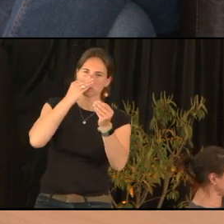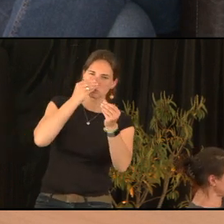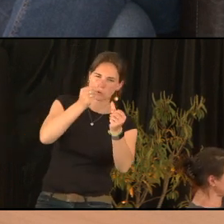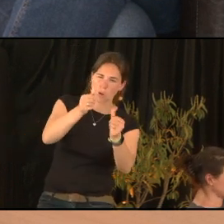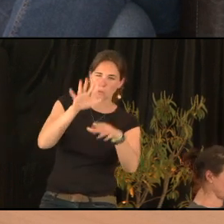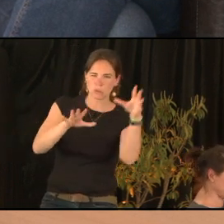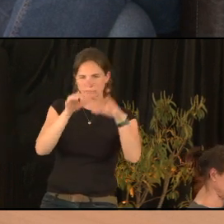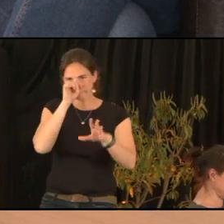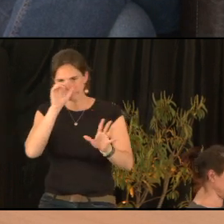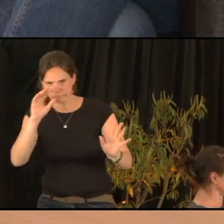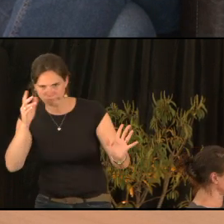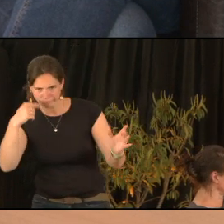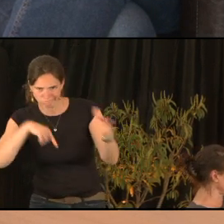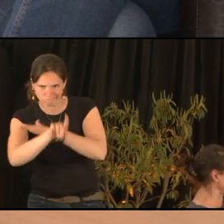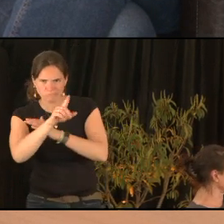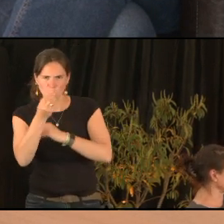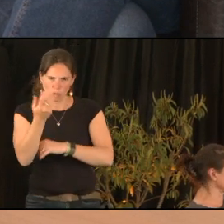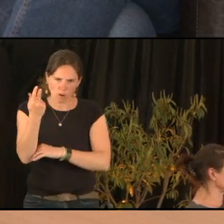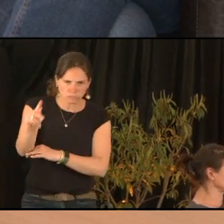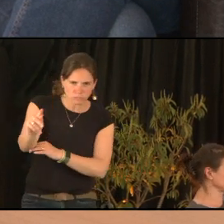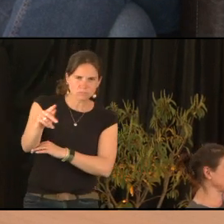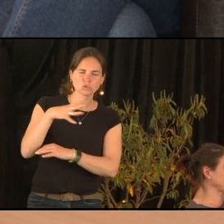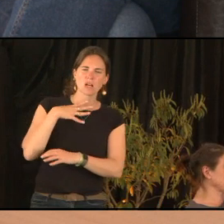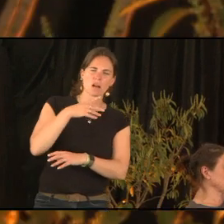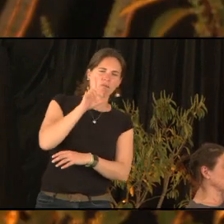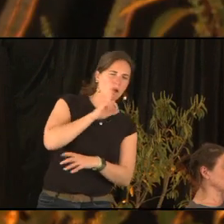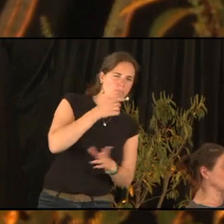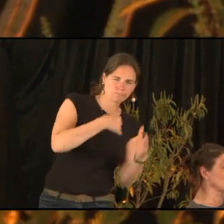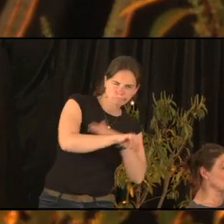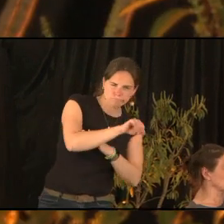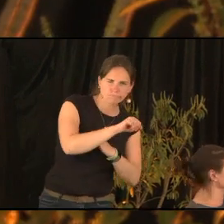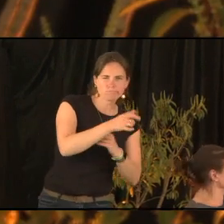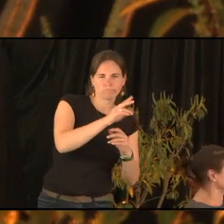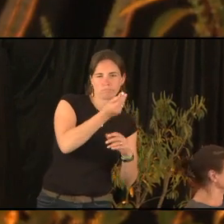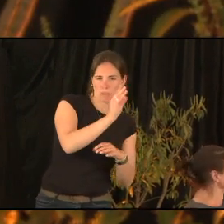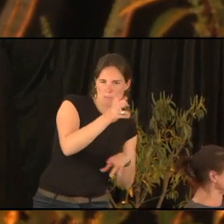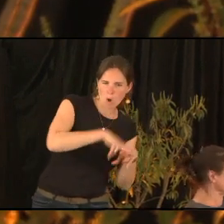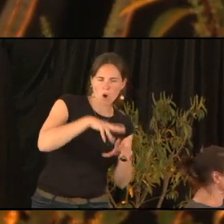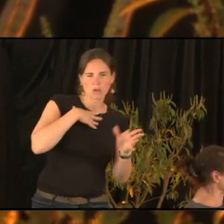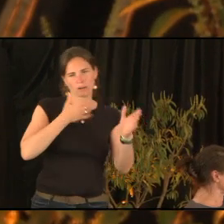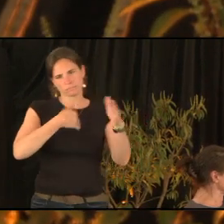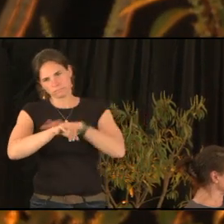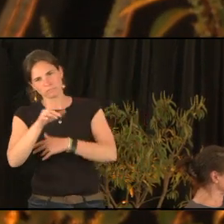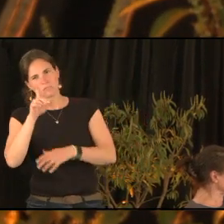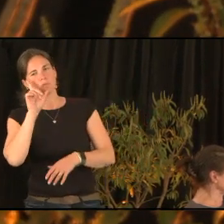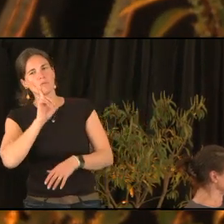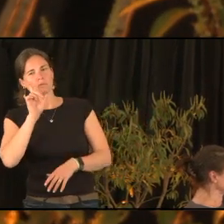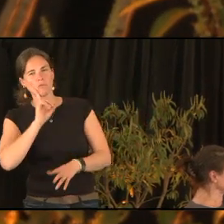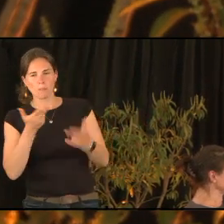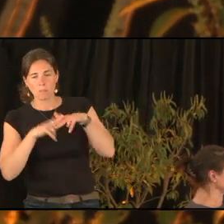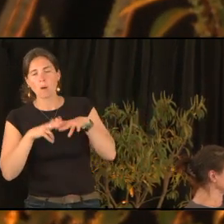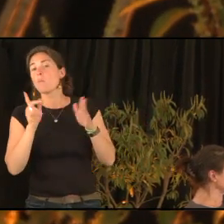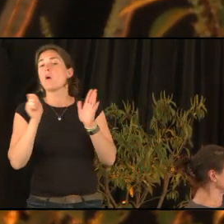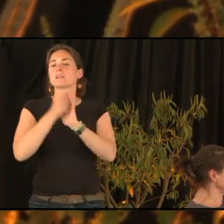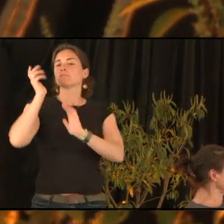pour une adresse, qui traverse des corps, qui traverse des temps. Et les personnages secondaires sont là pour refaire vibrer cette